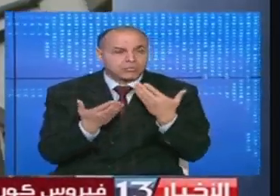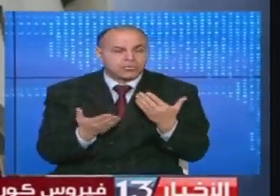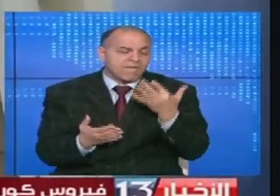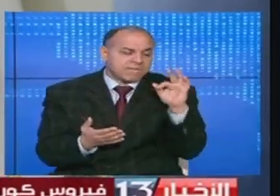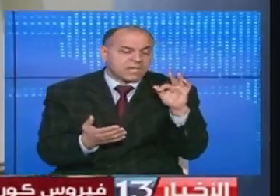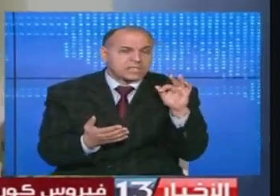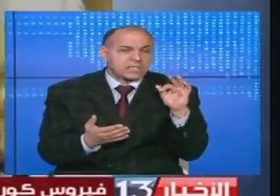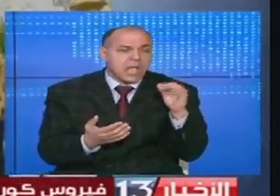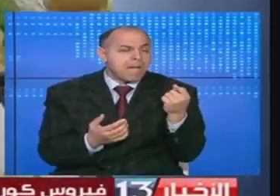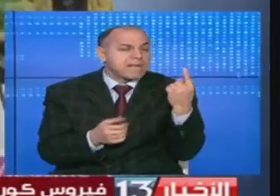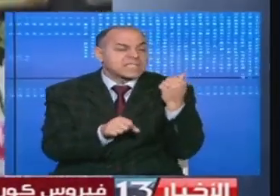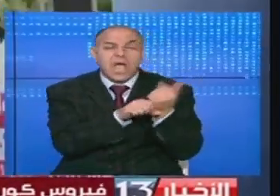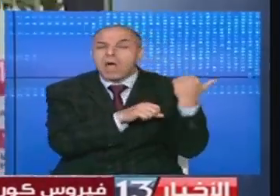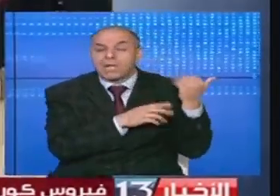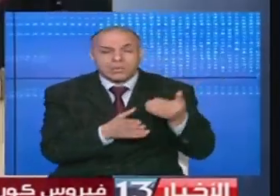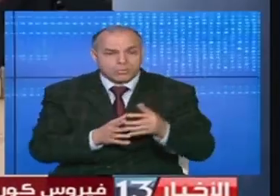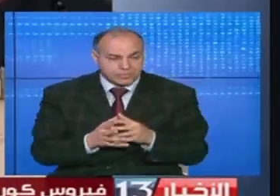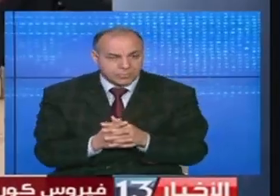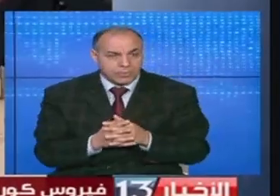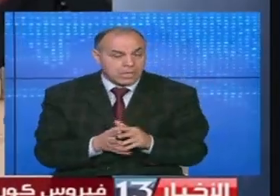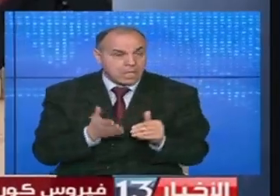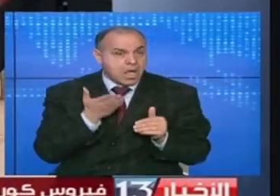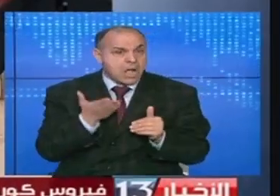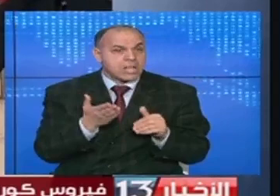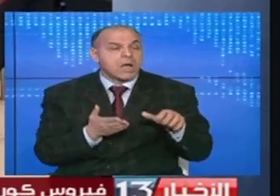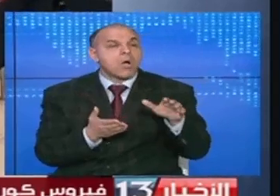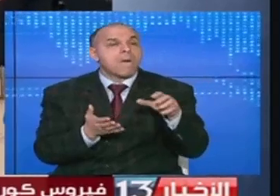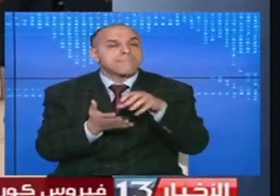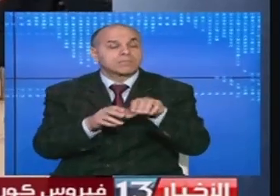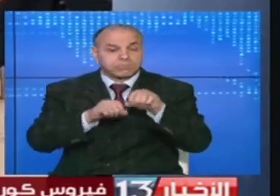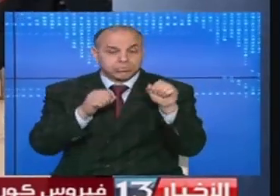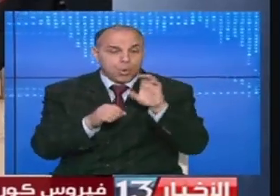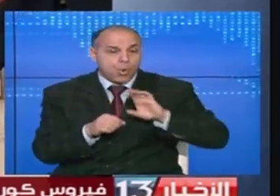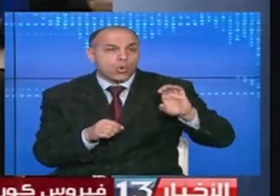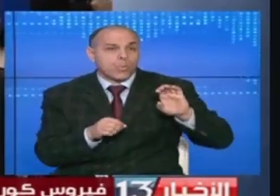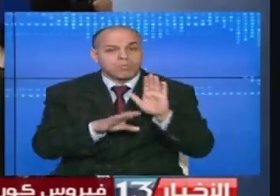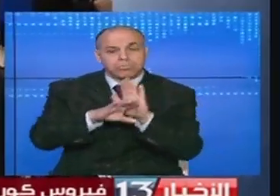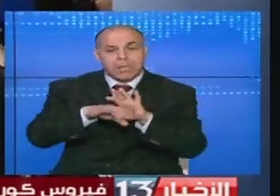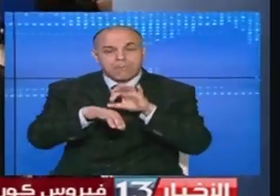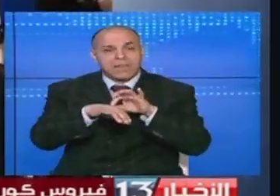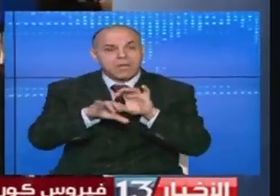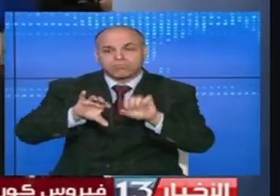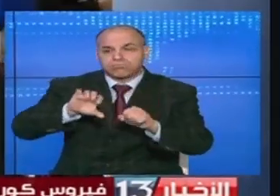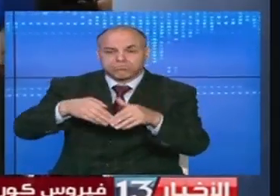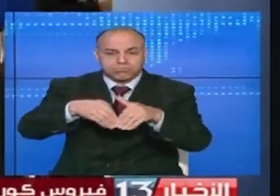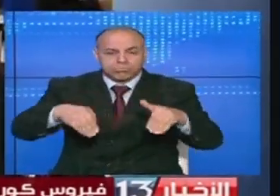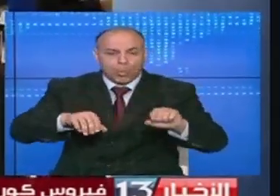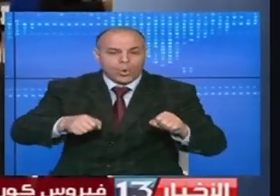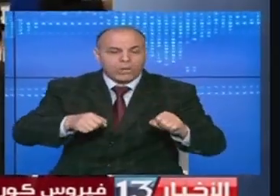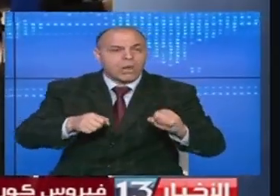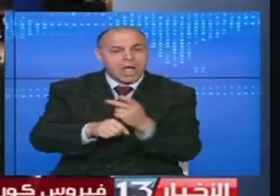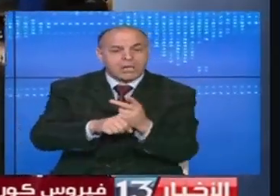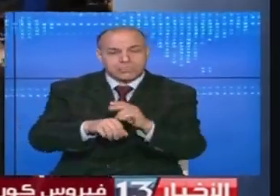فرنسا منذ قرن من الزمن ياتي ذلك فيما دق المركز الاوروبي للوقايه من الامراض والسيطره عليها ناقوس الخطر